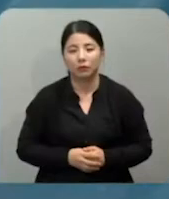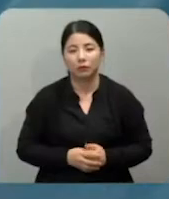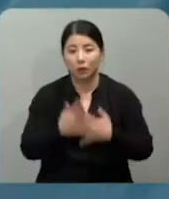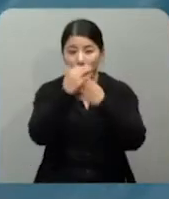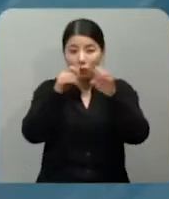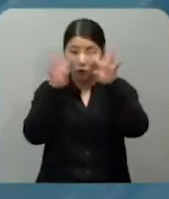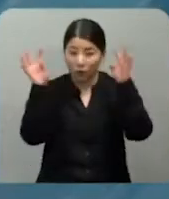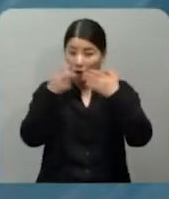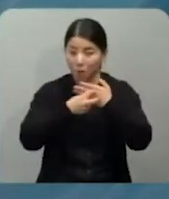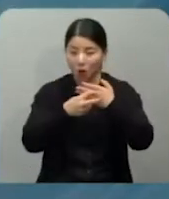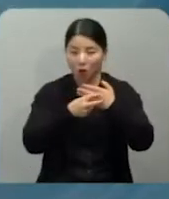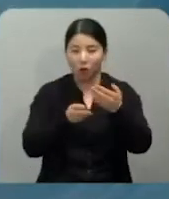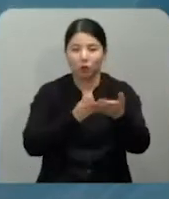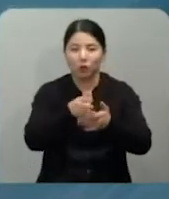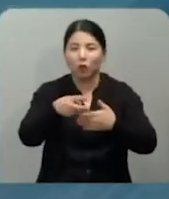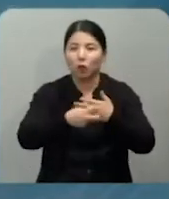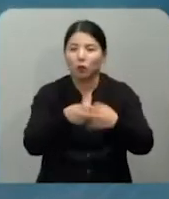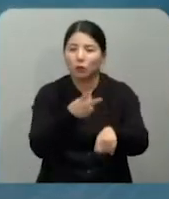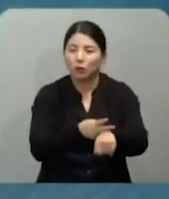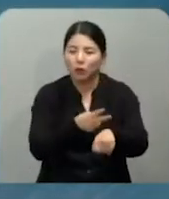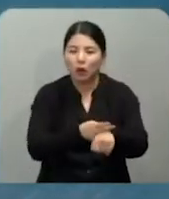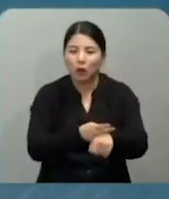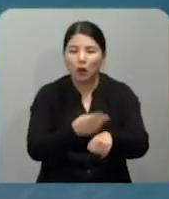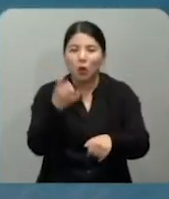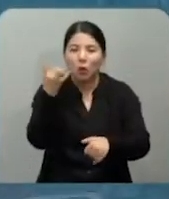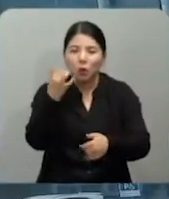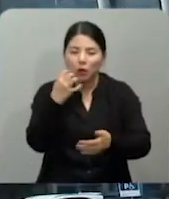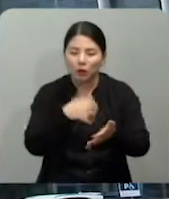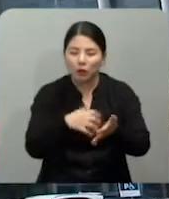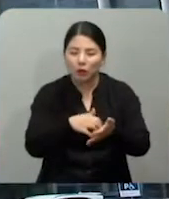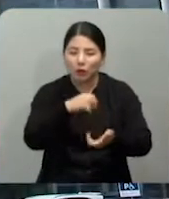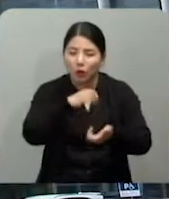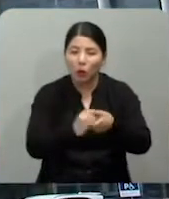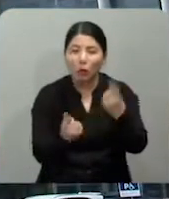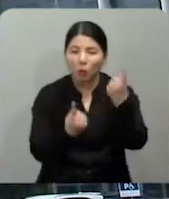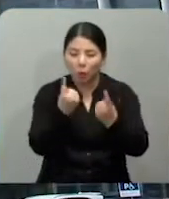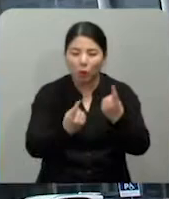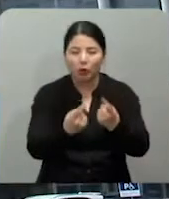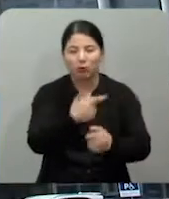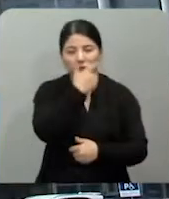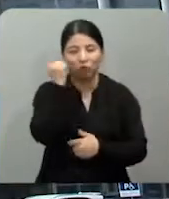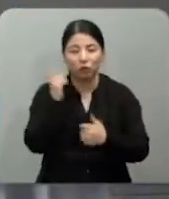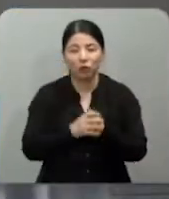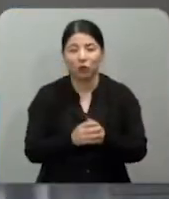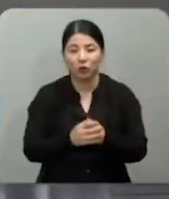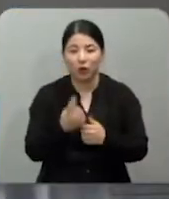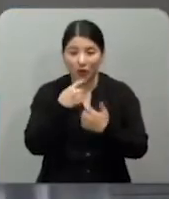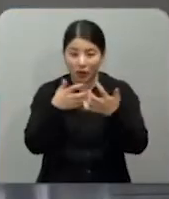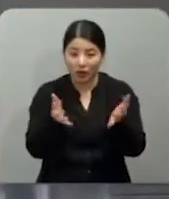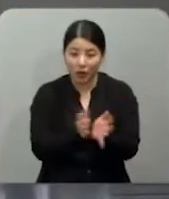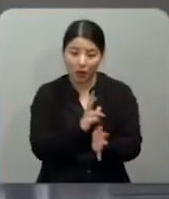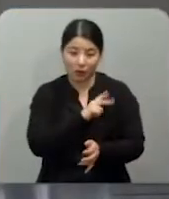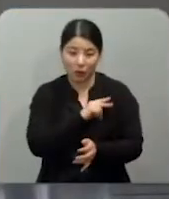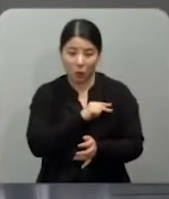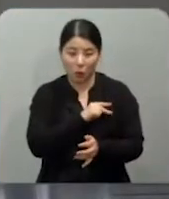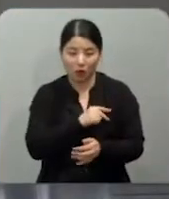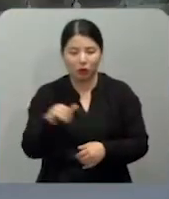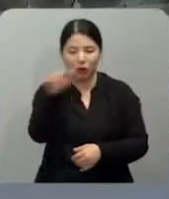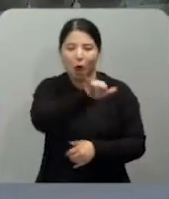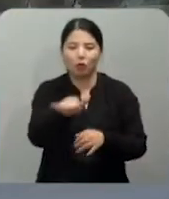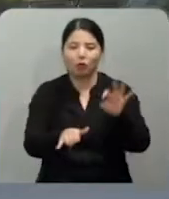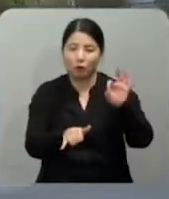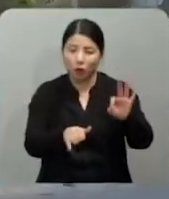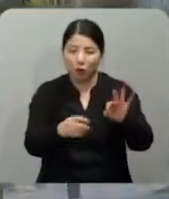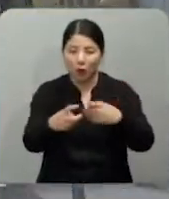충북대병원 전공의가 정원보다 부족한 것으로 나타났습니다 더불어 민주당 서동요 의 원이 전국 10개